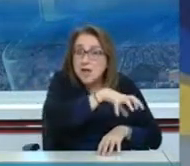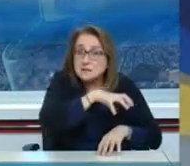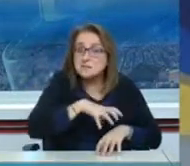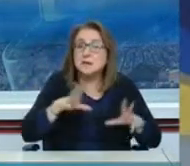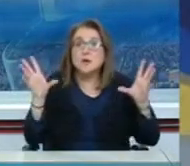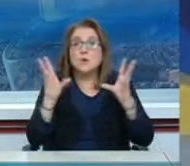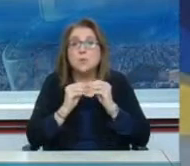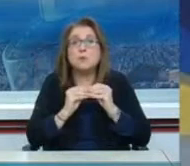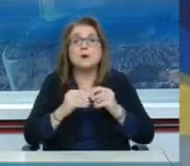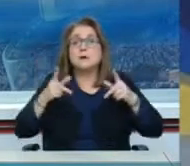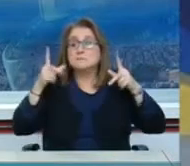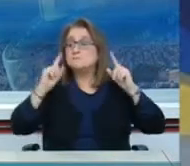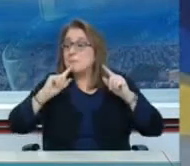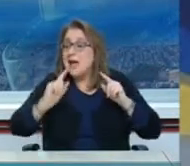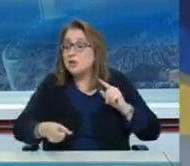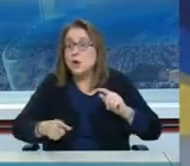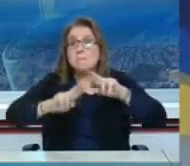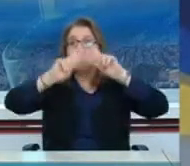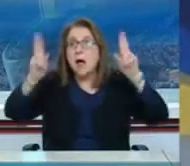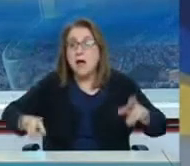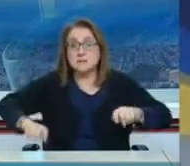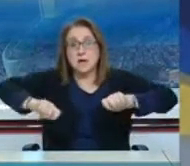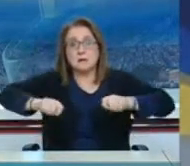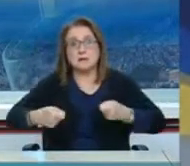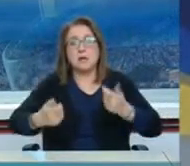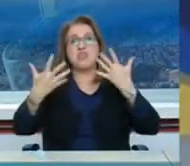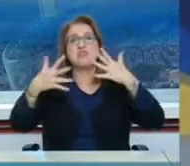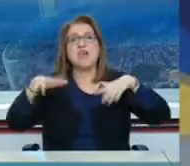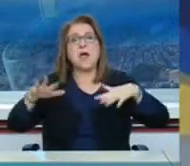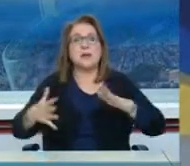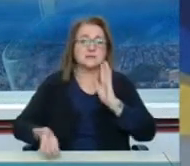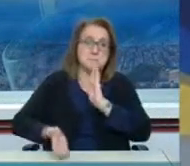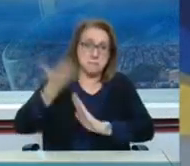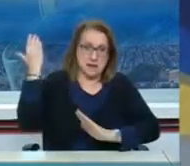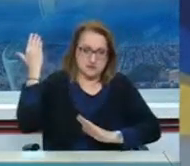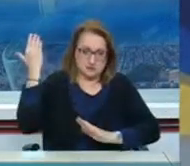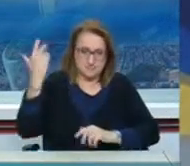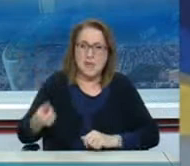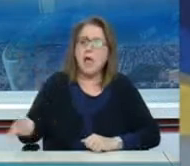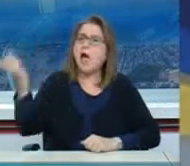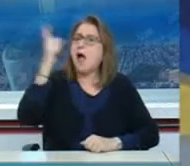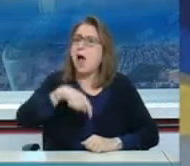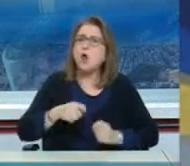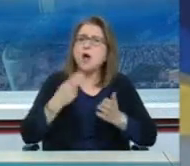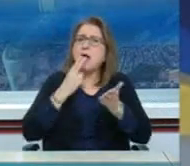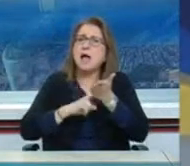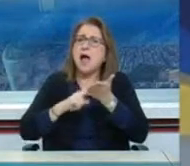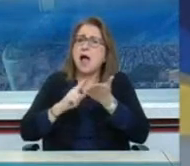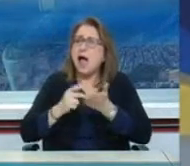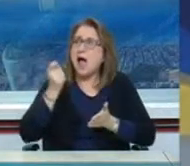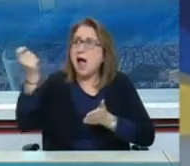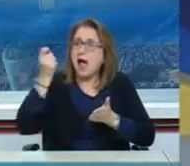μέρες, αντίστοιχα μέτρα για τις ασφαλιστικές φόρες και τις ρυθμίσεις αυτών, για τα οποία θα